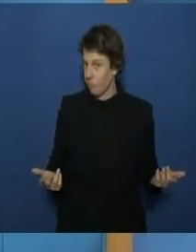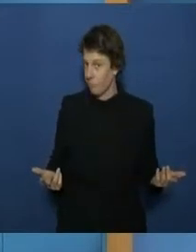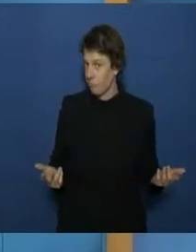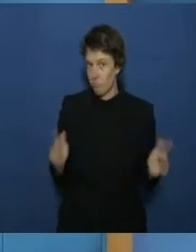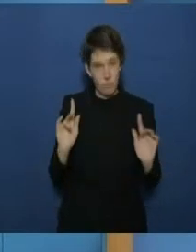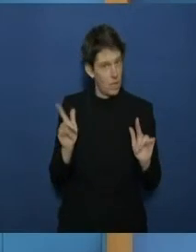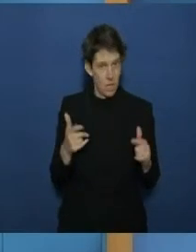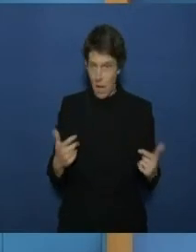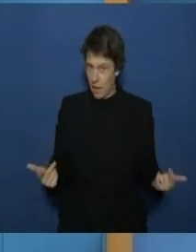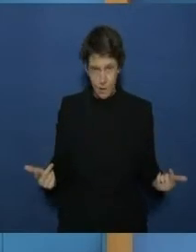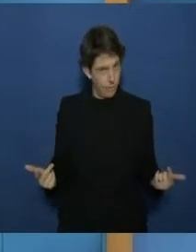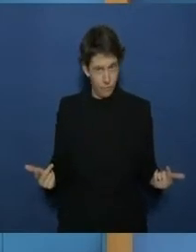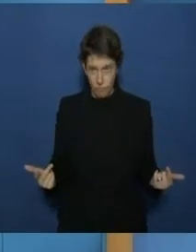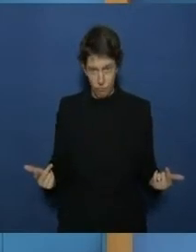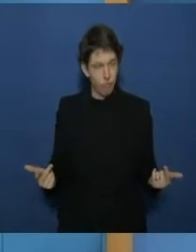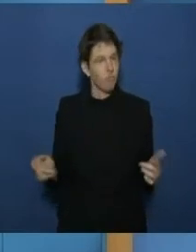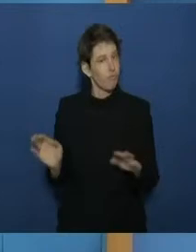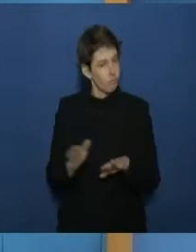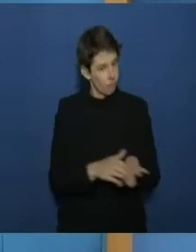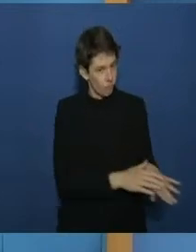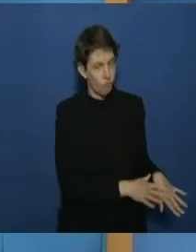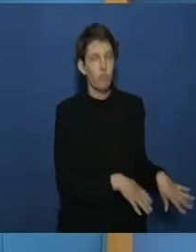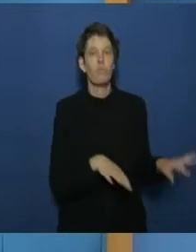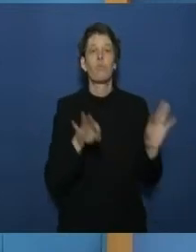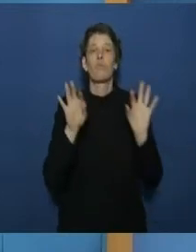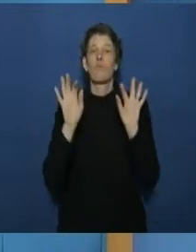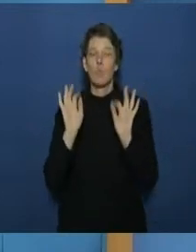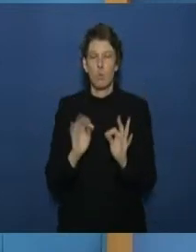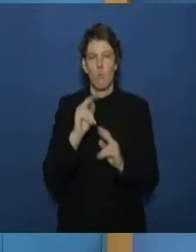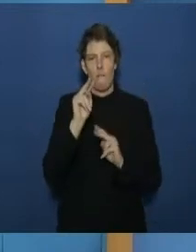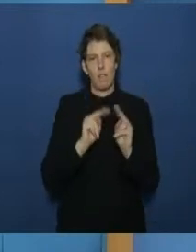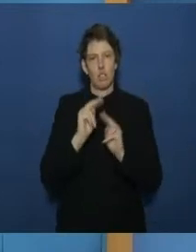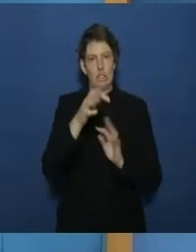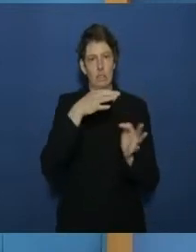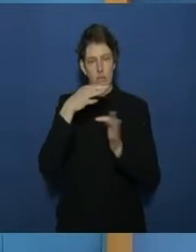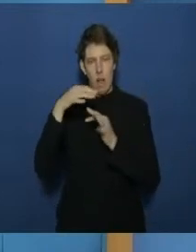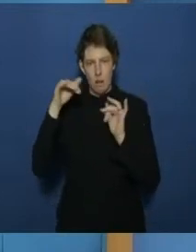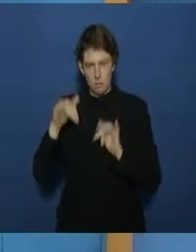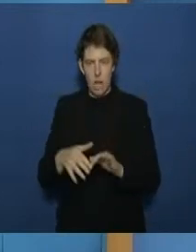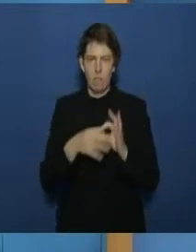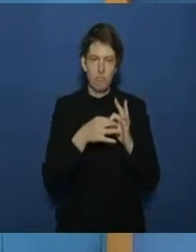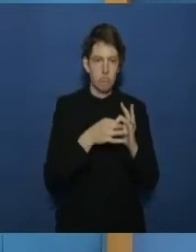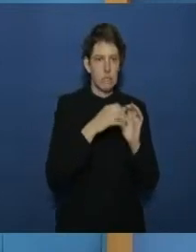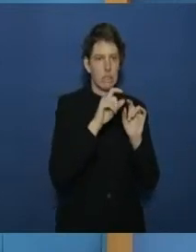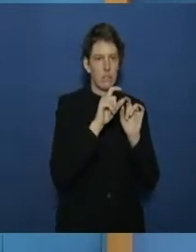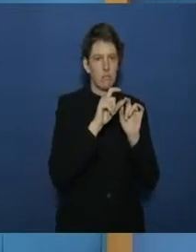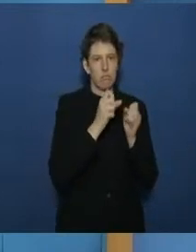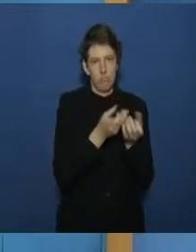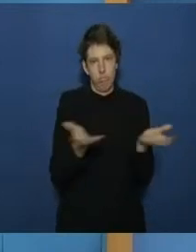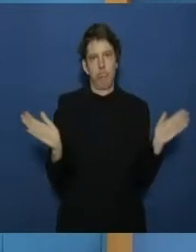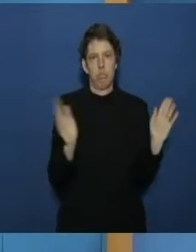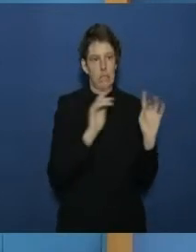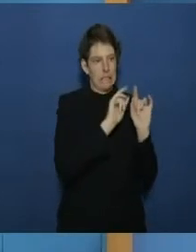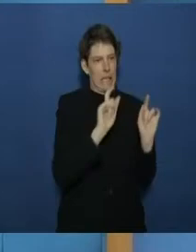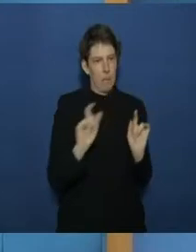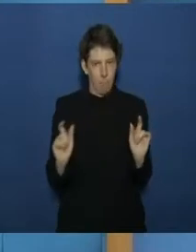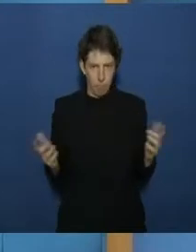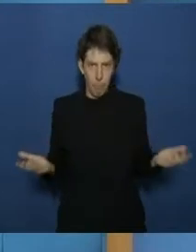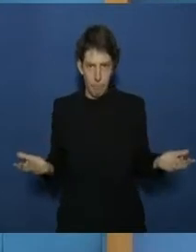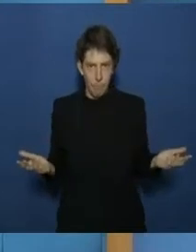scheint mir nicht der Fall zu sein. Dann habe ich verschiedene Fragen zu einer ganzen Reihe von